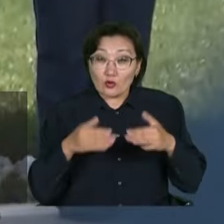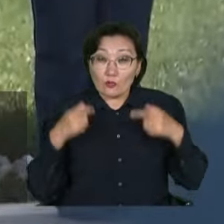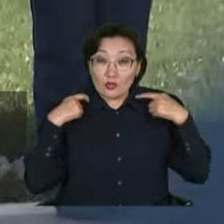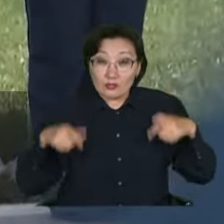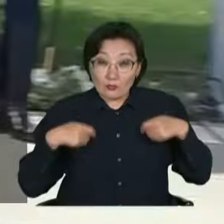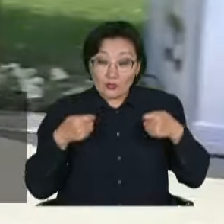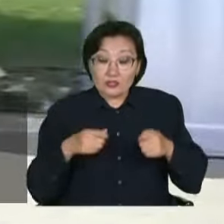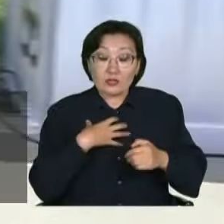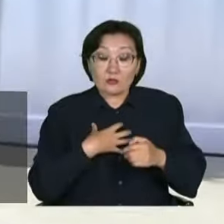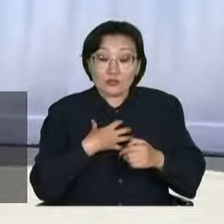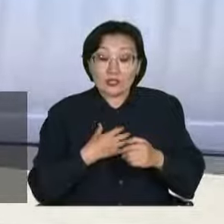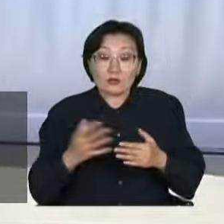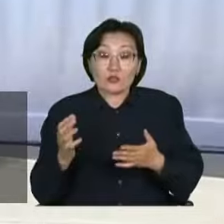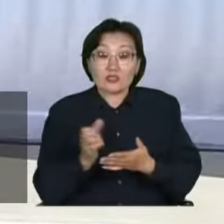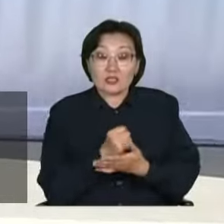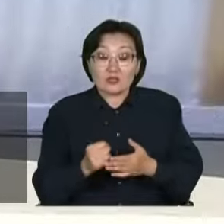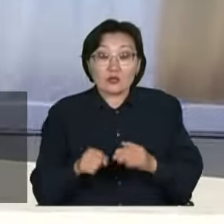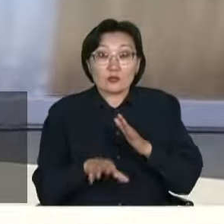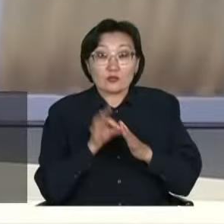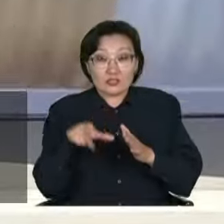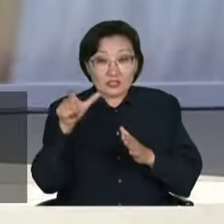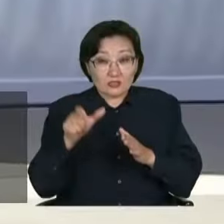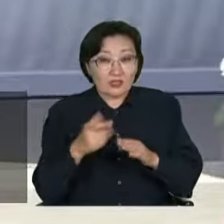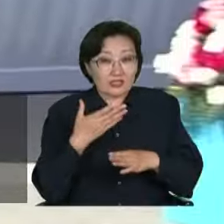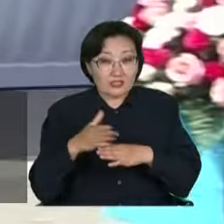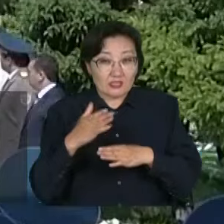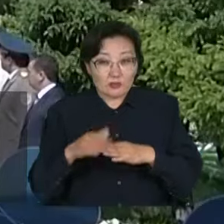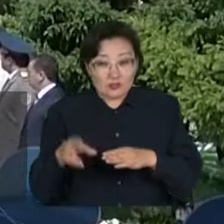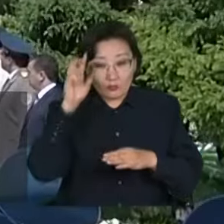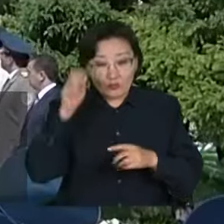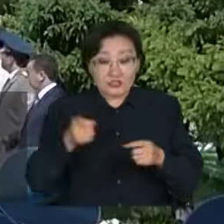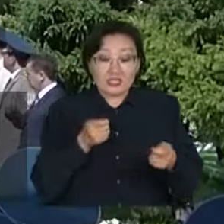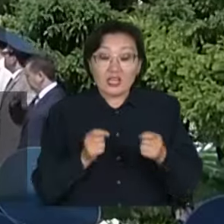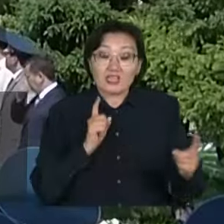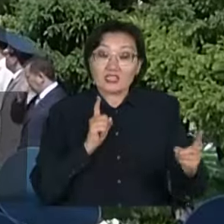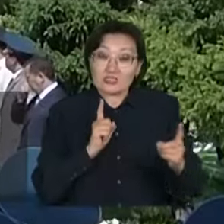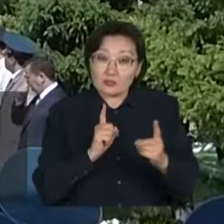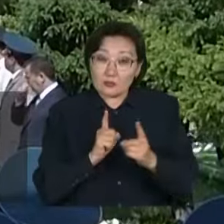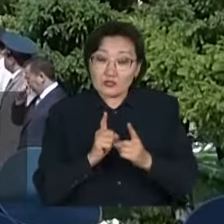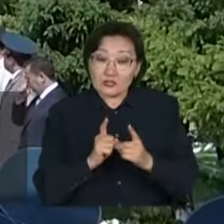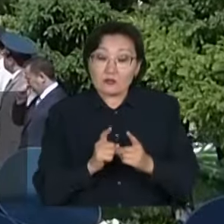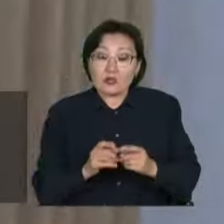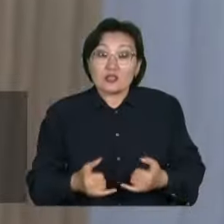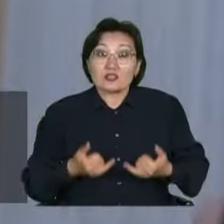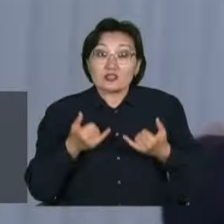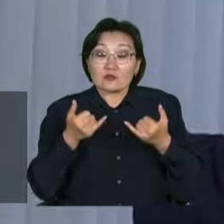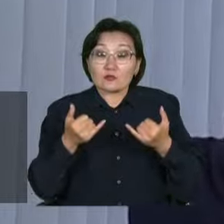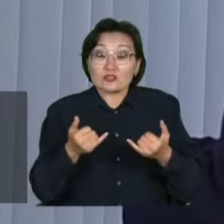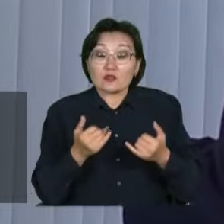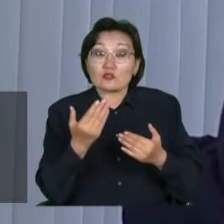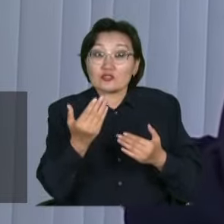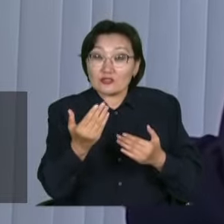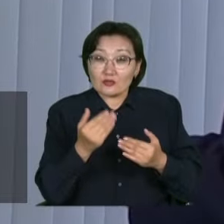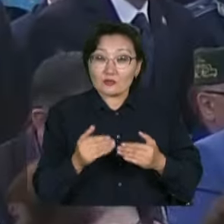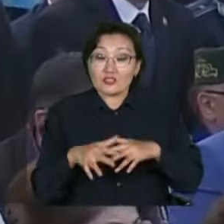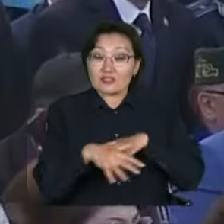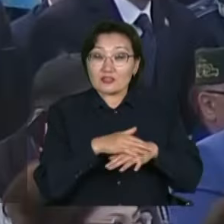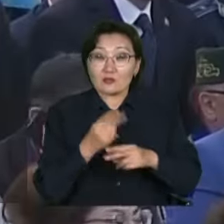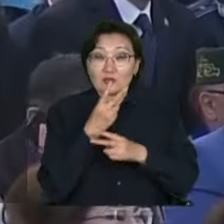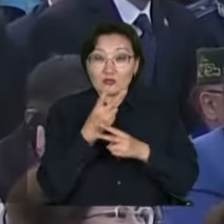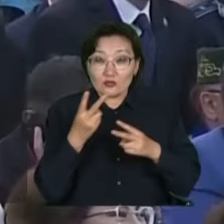Өміріндегі маңызды белесті бағындырған таңдаулылар кезек-кезек мемлекет басшысының алдына келді. Мәртебесі артып, мерейі тасыған оларды жұрт көріп,